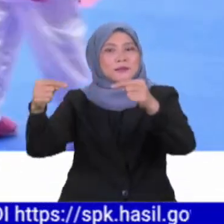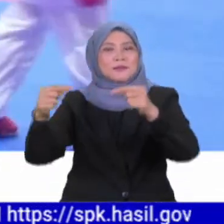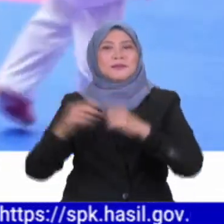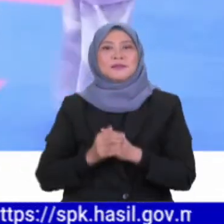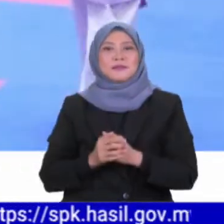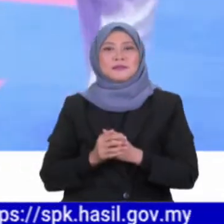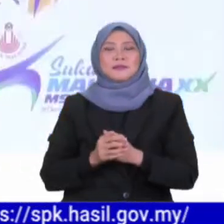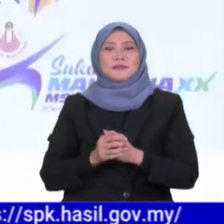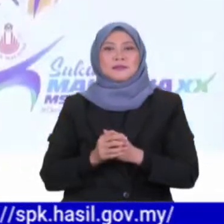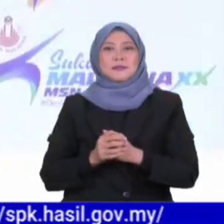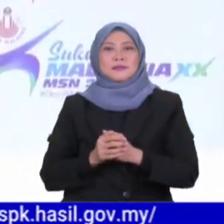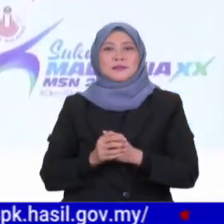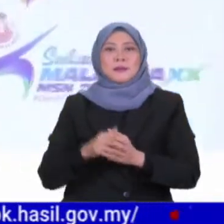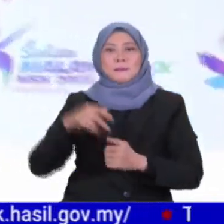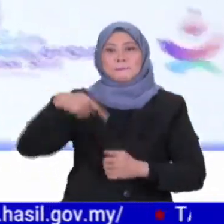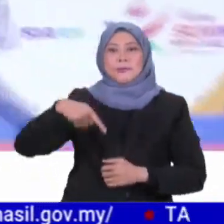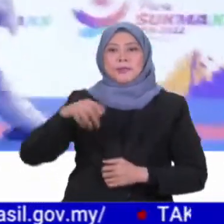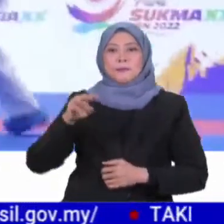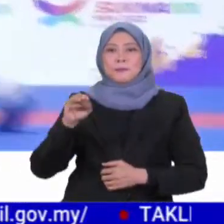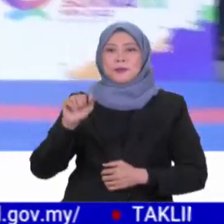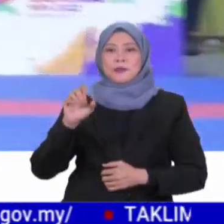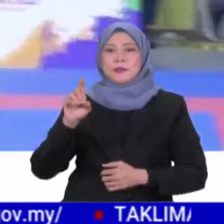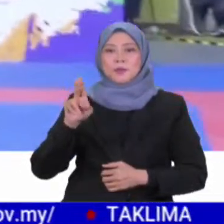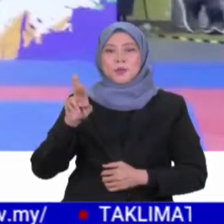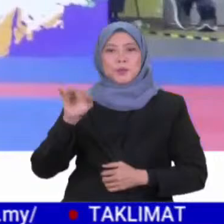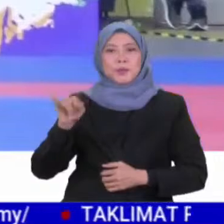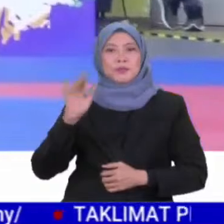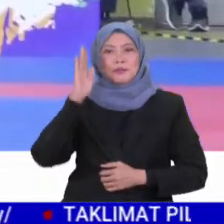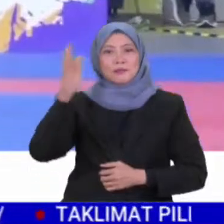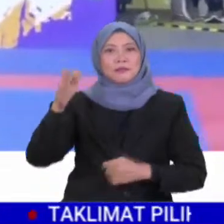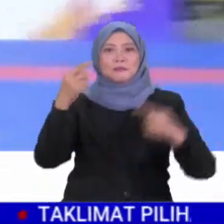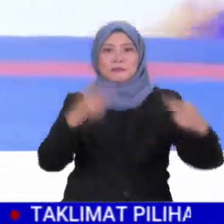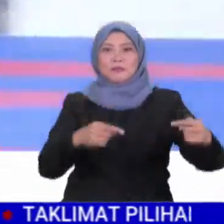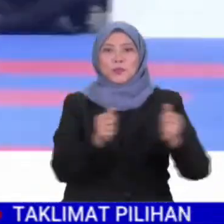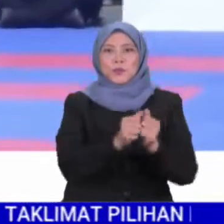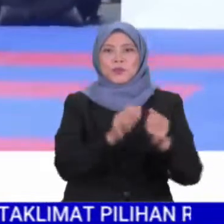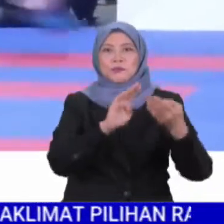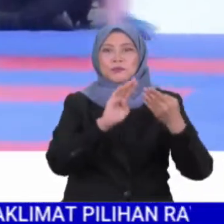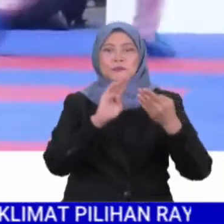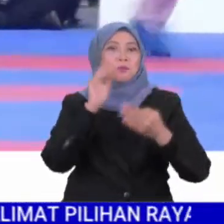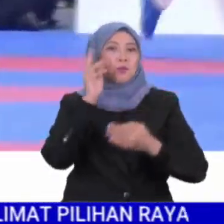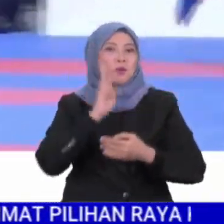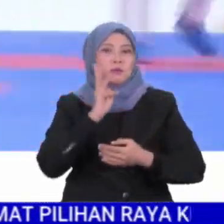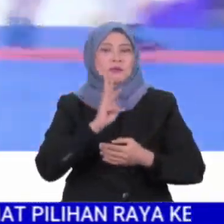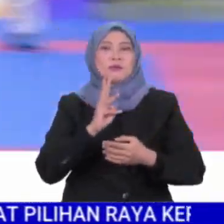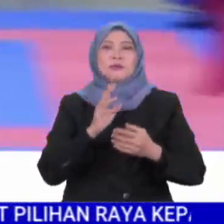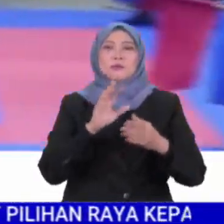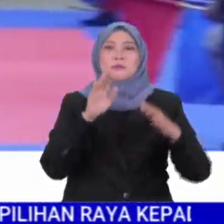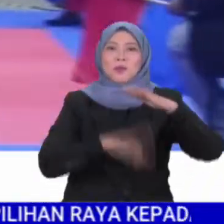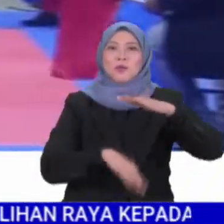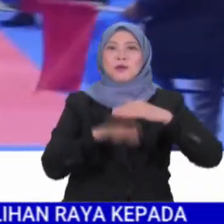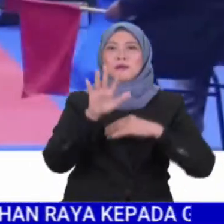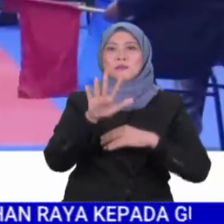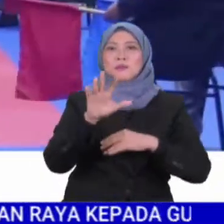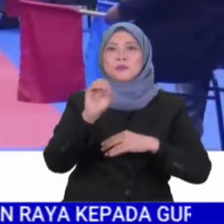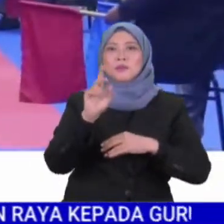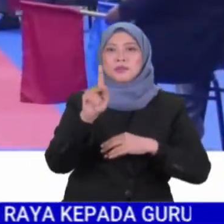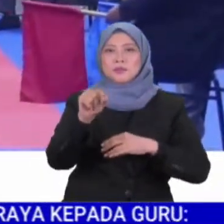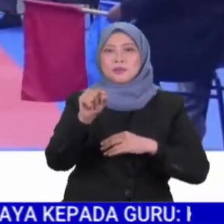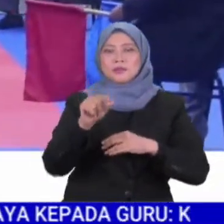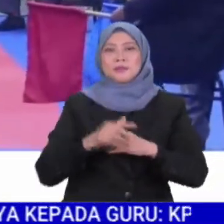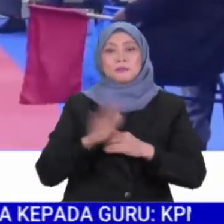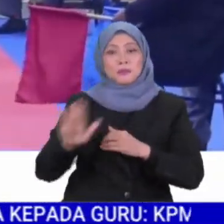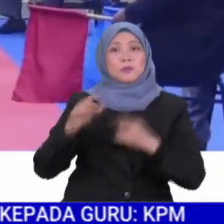melalui penyertaan P. Maduri yang akan bertanding dalam komite wanita bawah 55 kg. Beliau sebelum ini